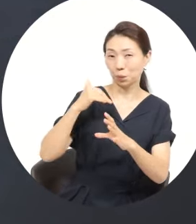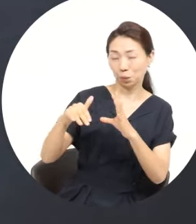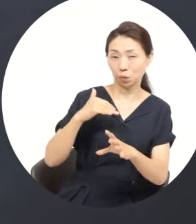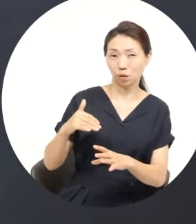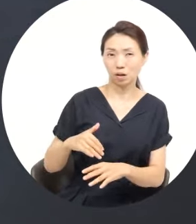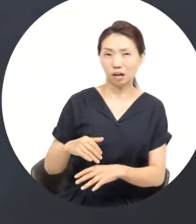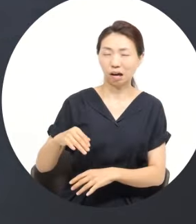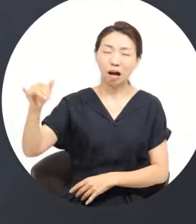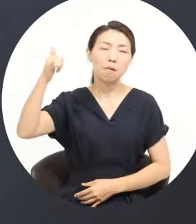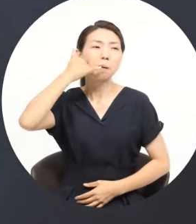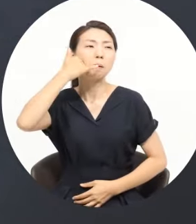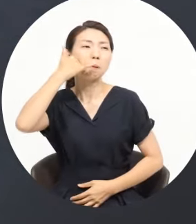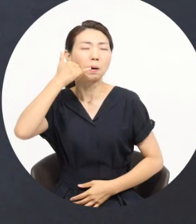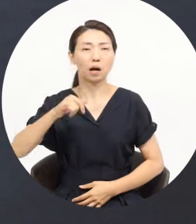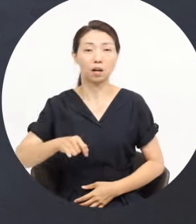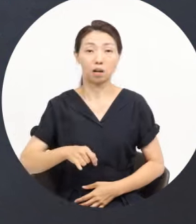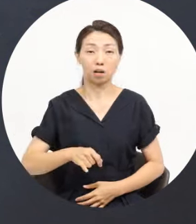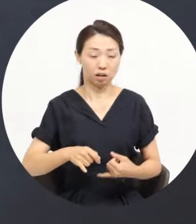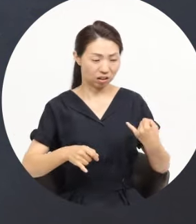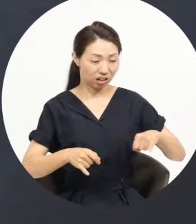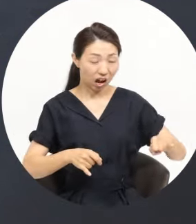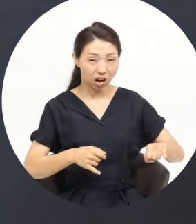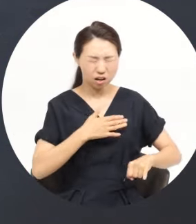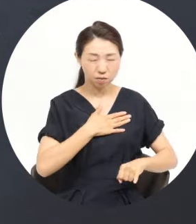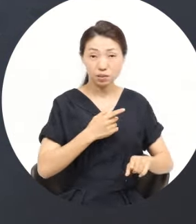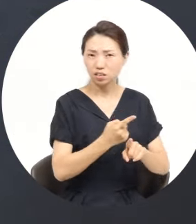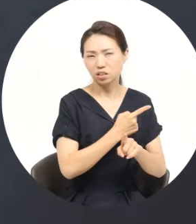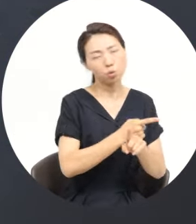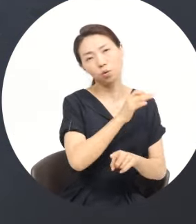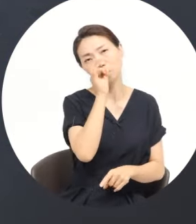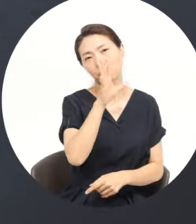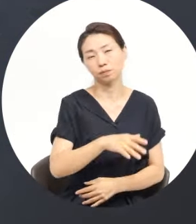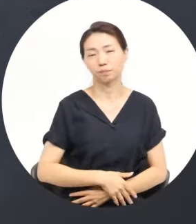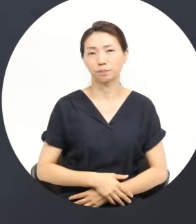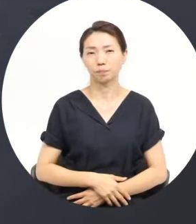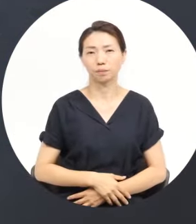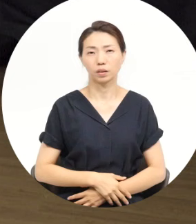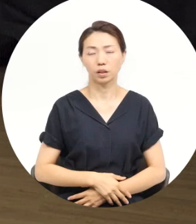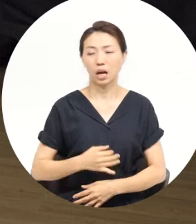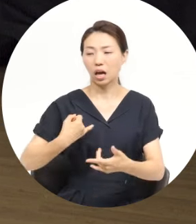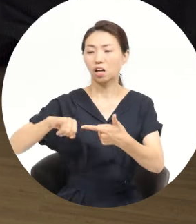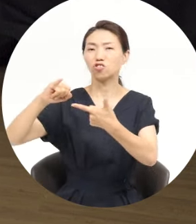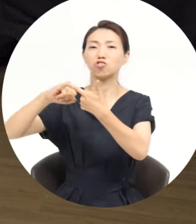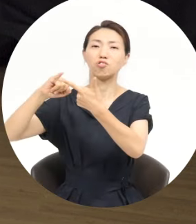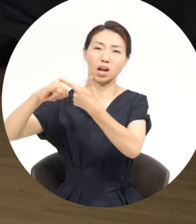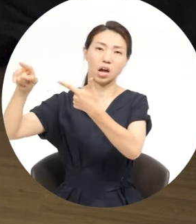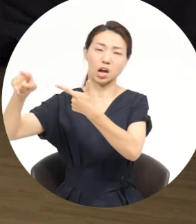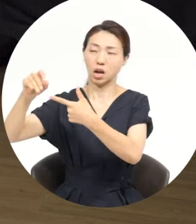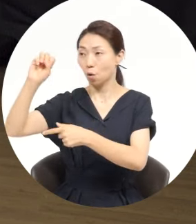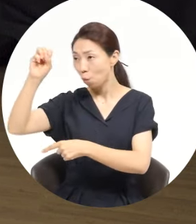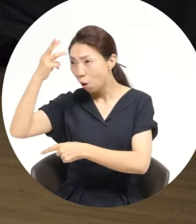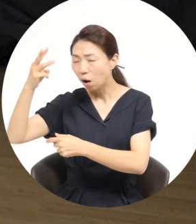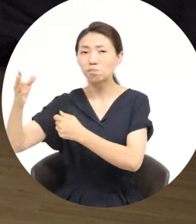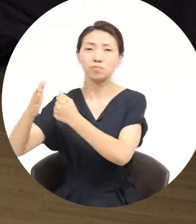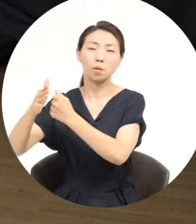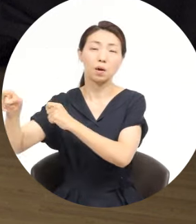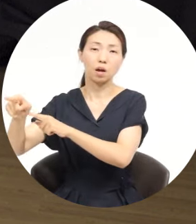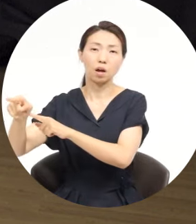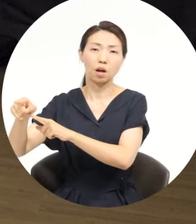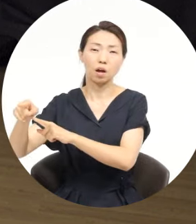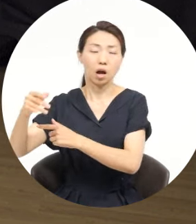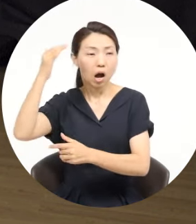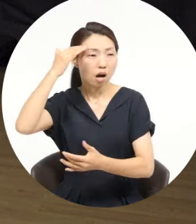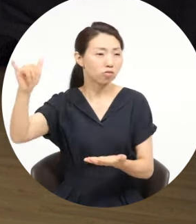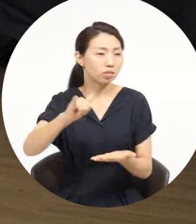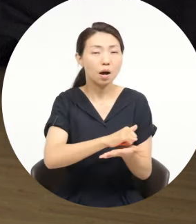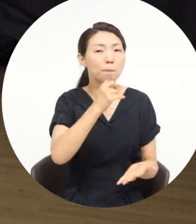것 갖고는 A의 병이 치료되기가 어렵다. 이런 얘기. 지금 동생이 고3이라서 갈 수도